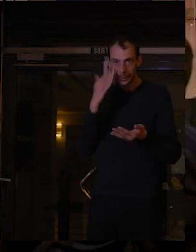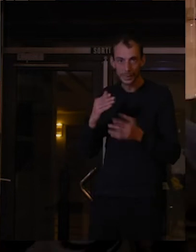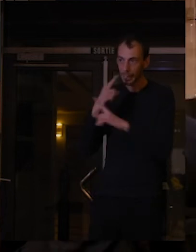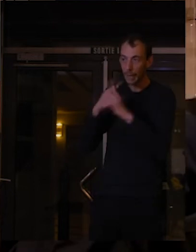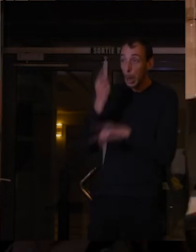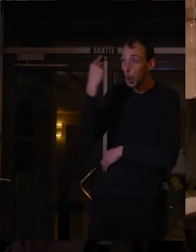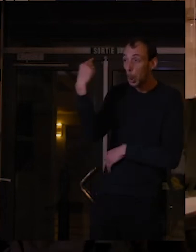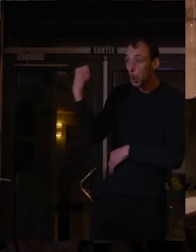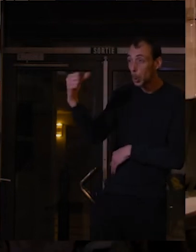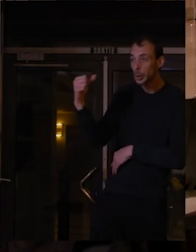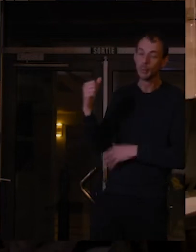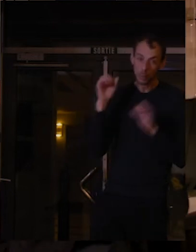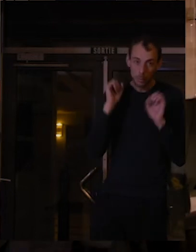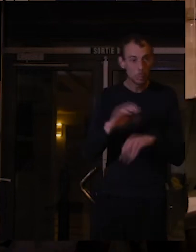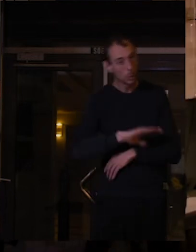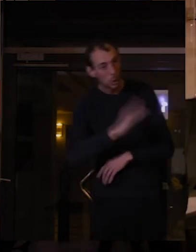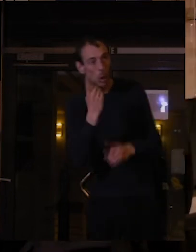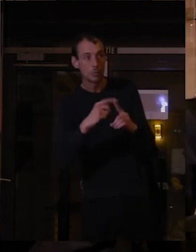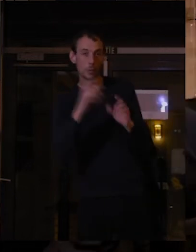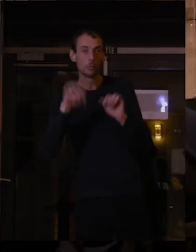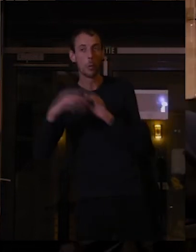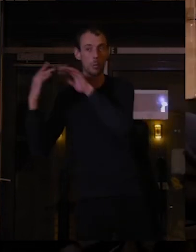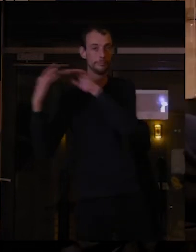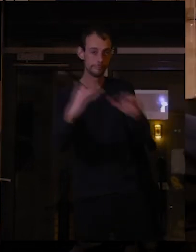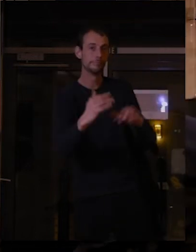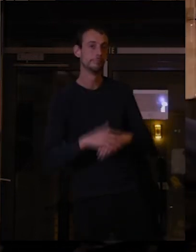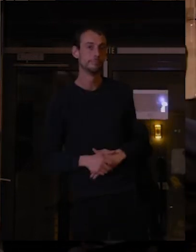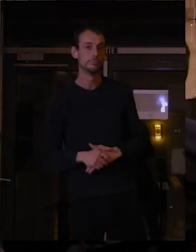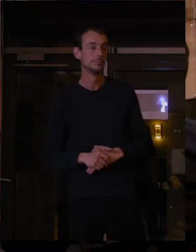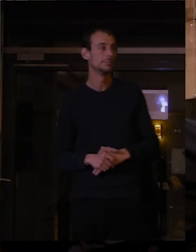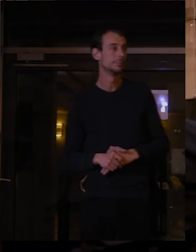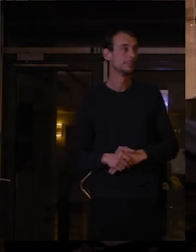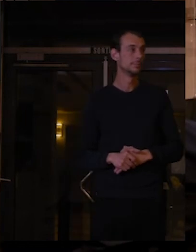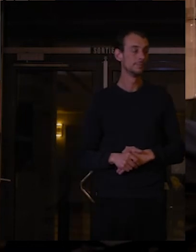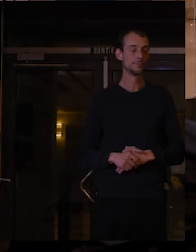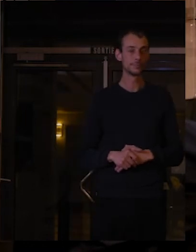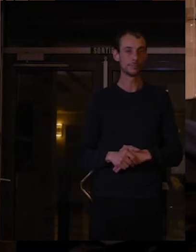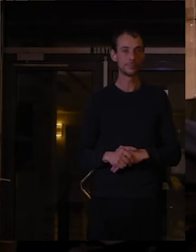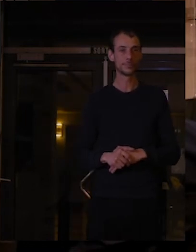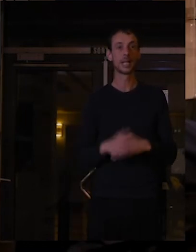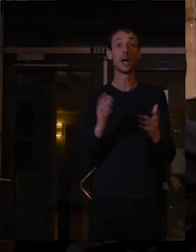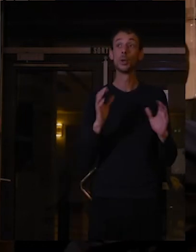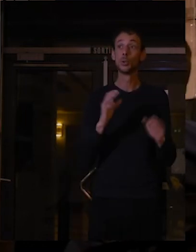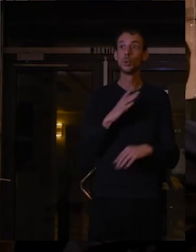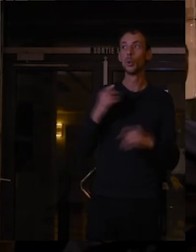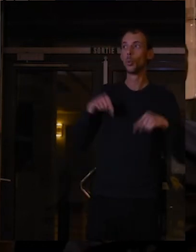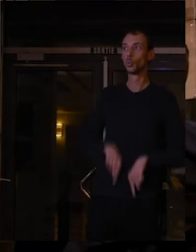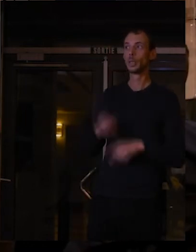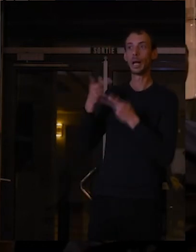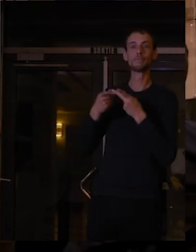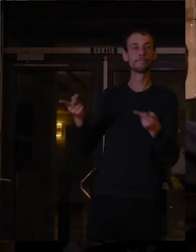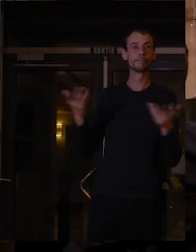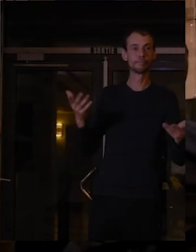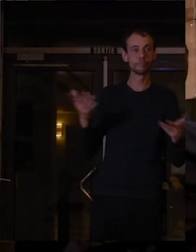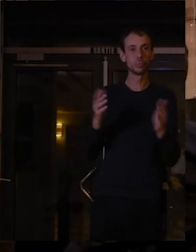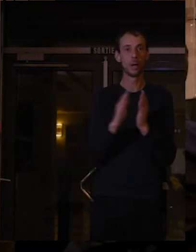inspirent, effectivement. Le gouvernement vient de sortir un guide, justement, alors je n'ai pas encore eu le temps de le feuilleter, mais